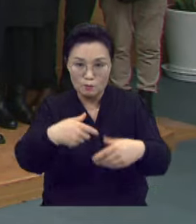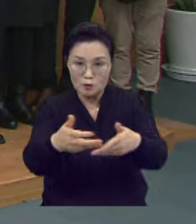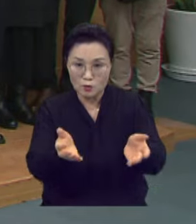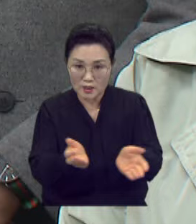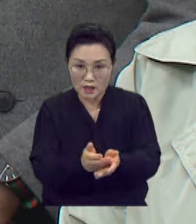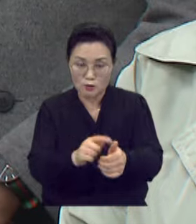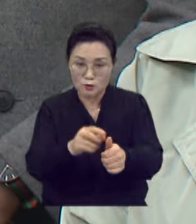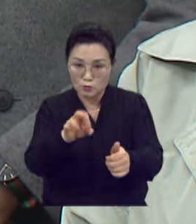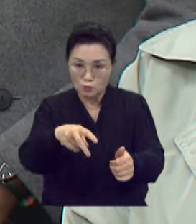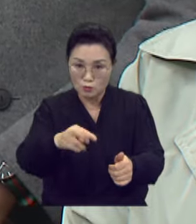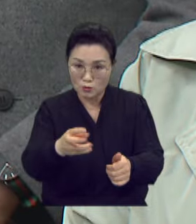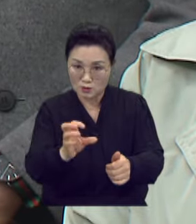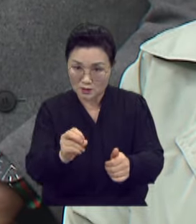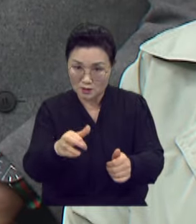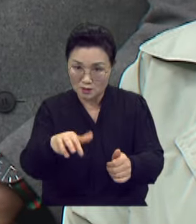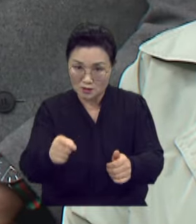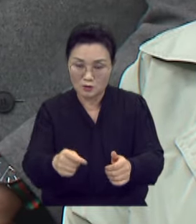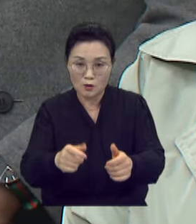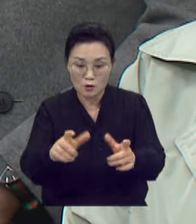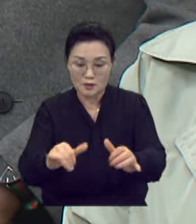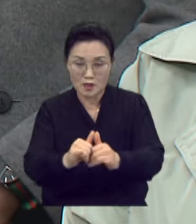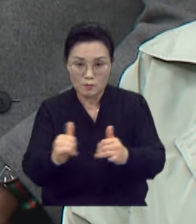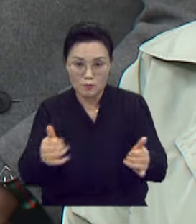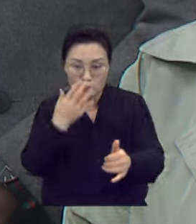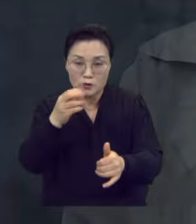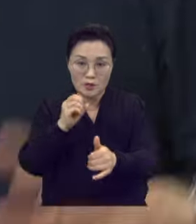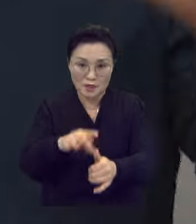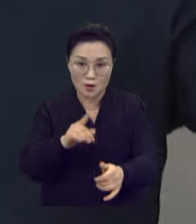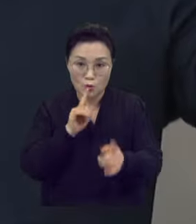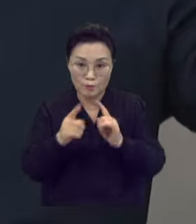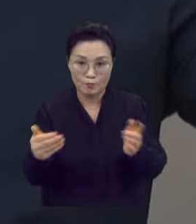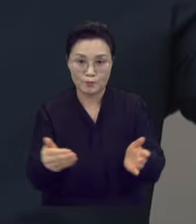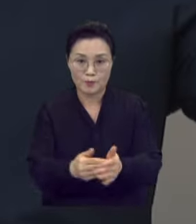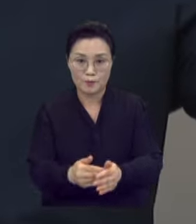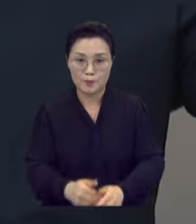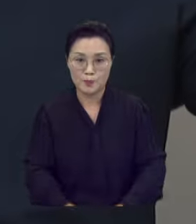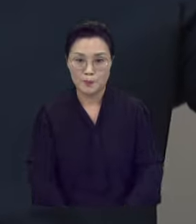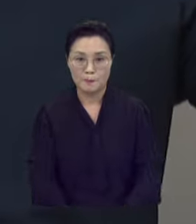유동철 후보는 유권자를 무시하는 처사라며 비판했습니다. KNN 김민욱입니다.